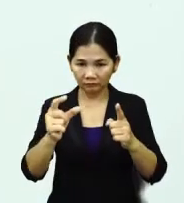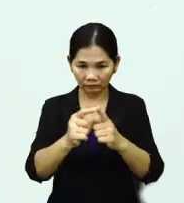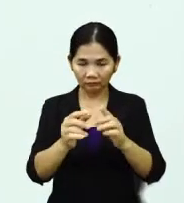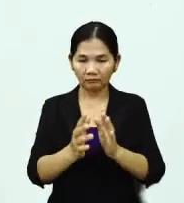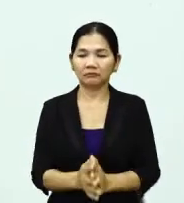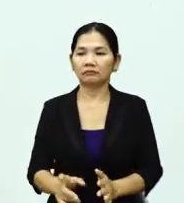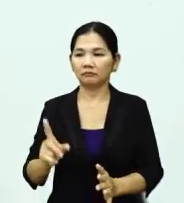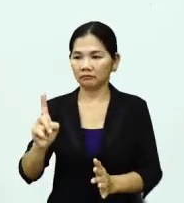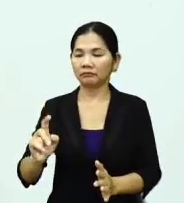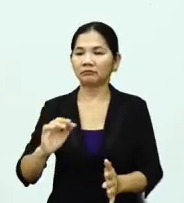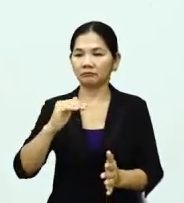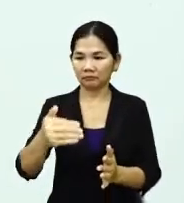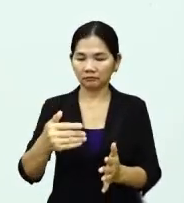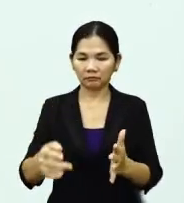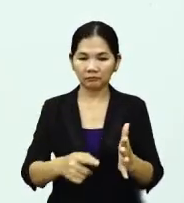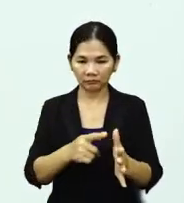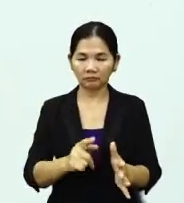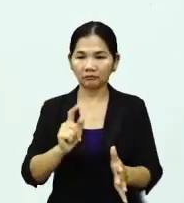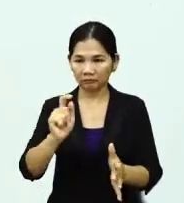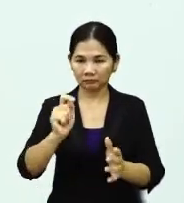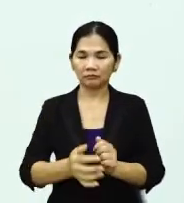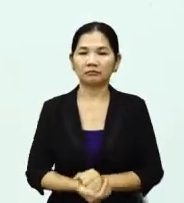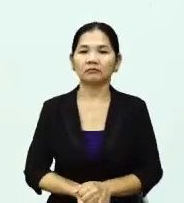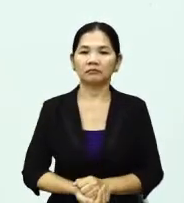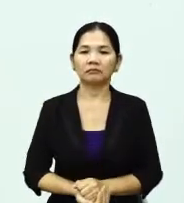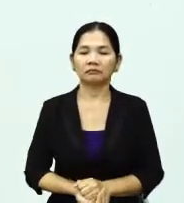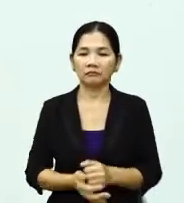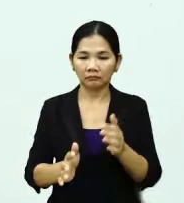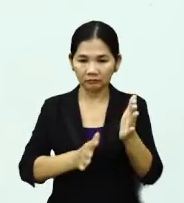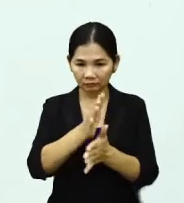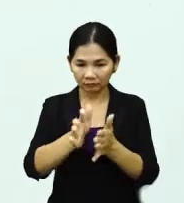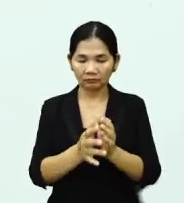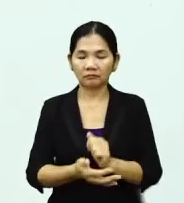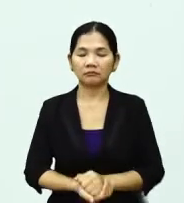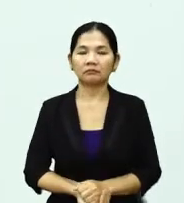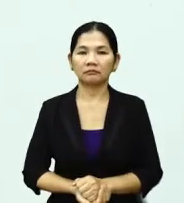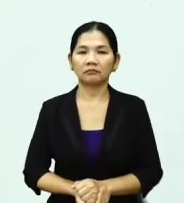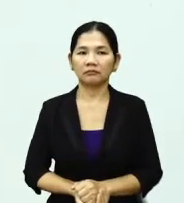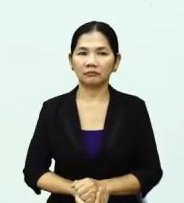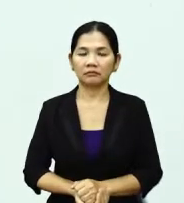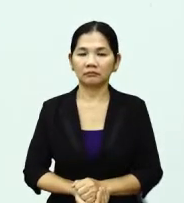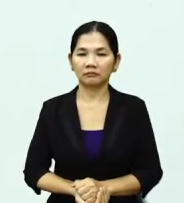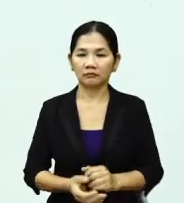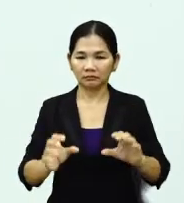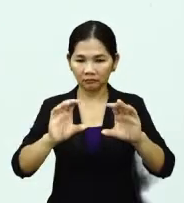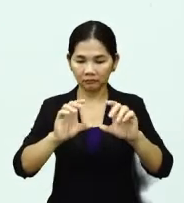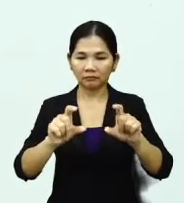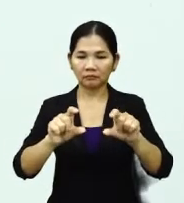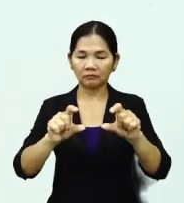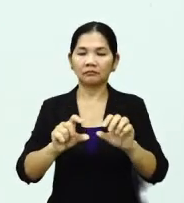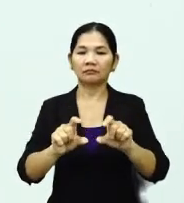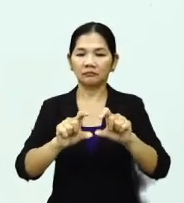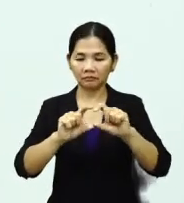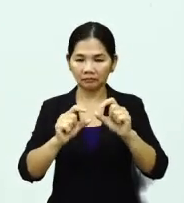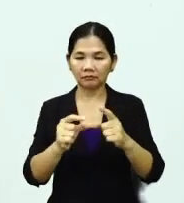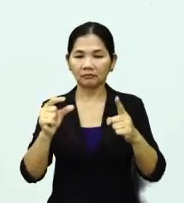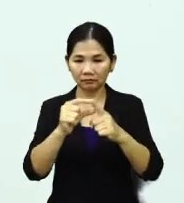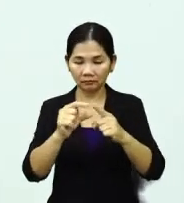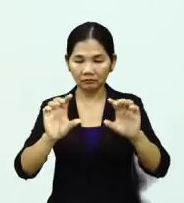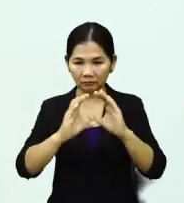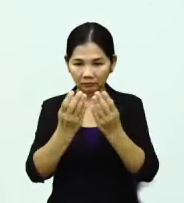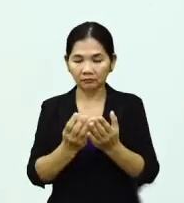ấy như này đôi mặt đời. Họ bị xa tiết tất là an sâu xa đấy. Hai mình thân áp biệt. Chỉ ở với hai mình lại đừng